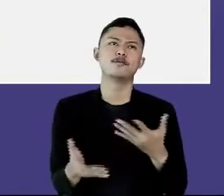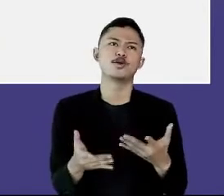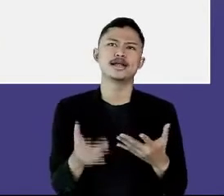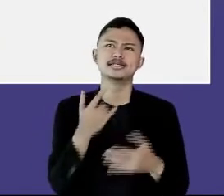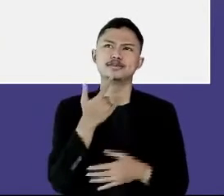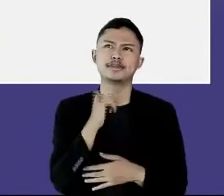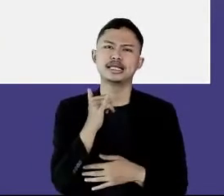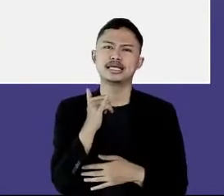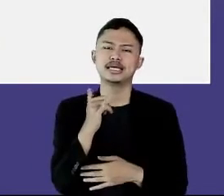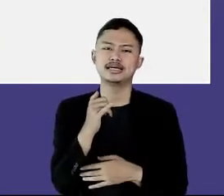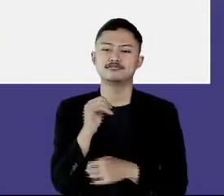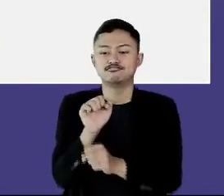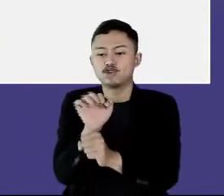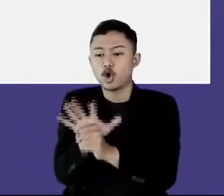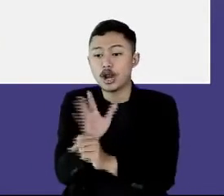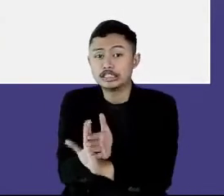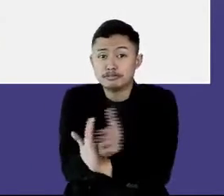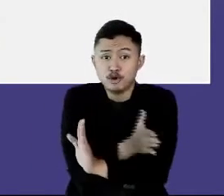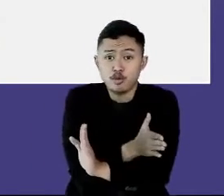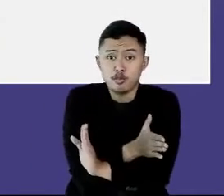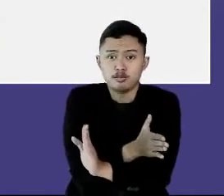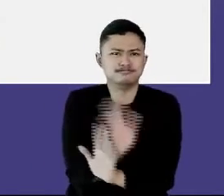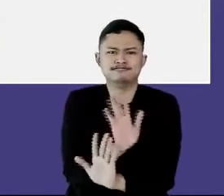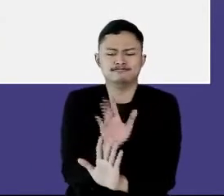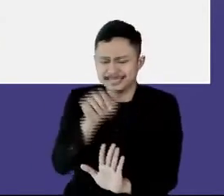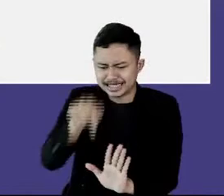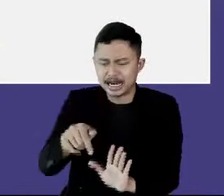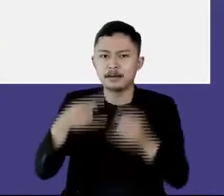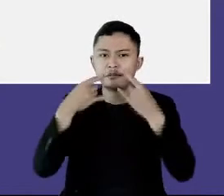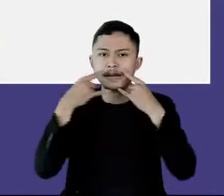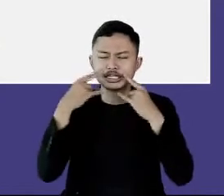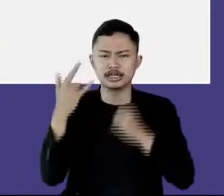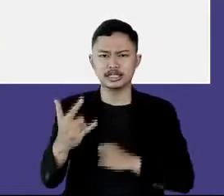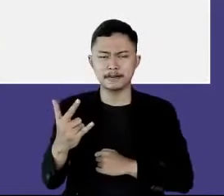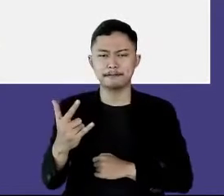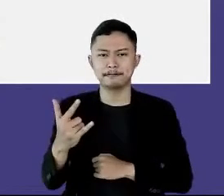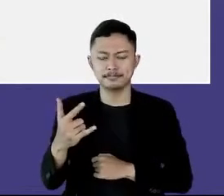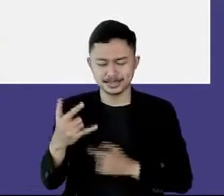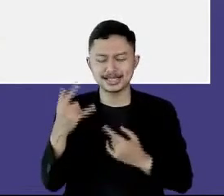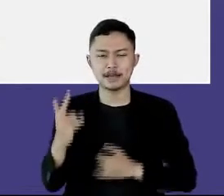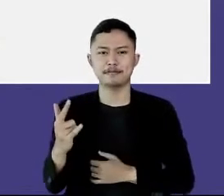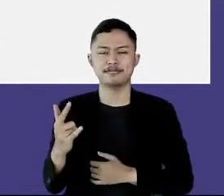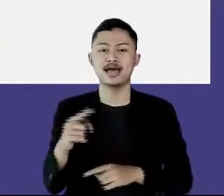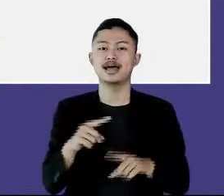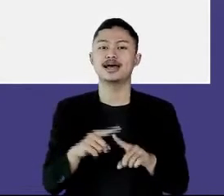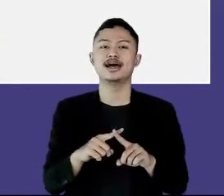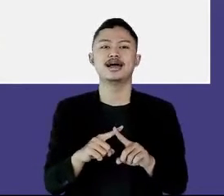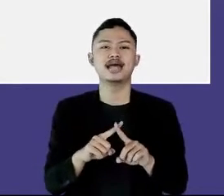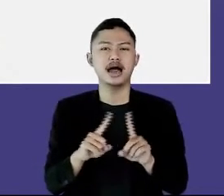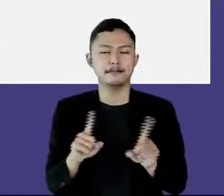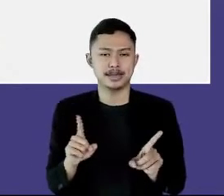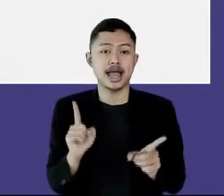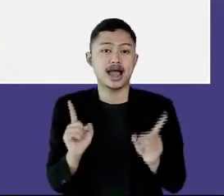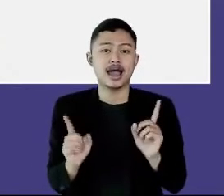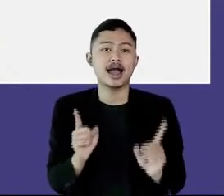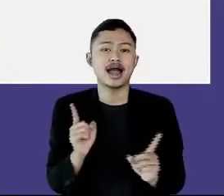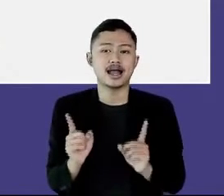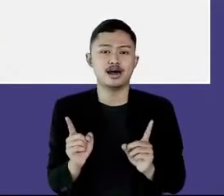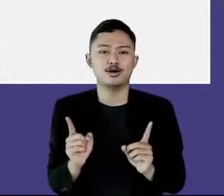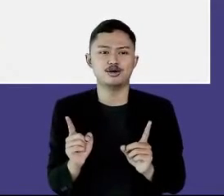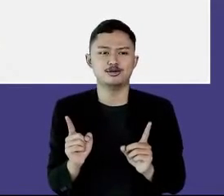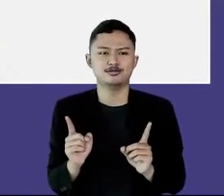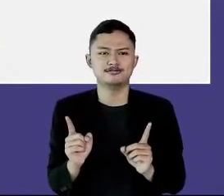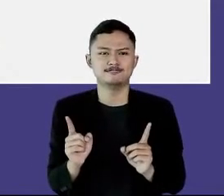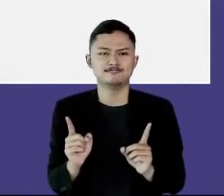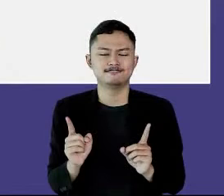beraktivitas seperti sebelum pandemi. Gitu ya. Pemakaian masker itu masih lama. Gitu ya. Tapi kalau kita lakukan